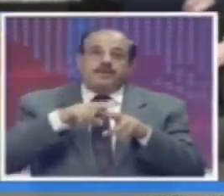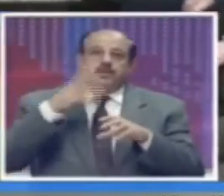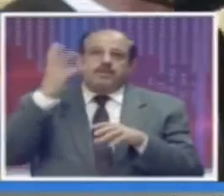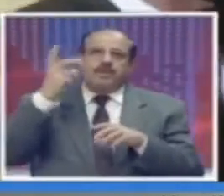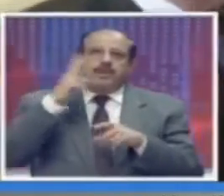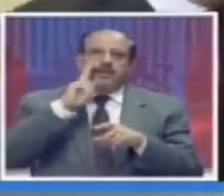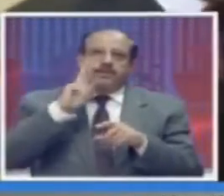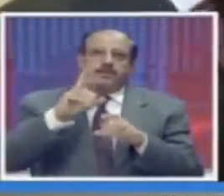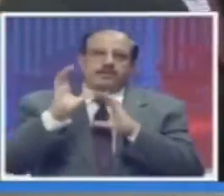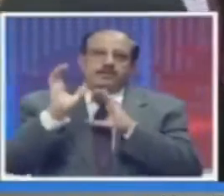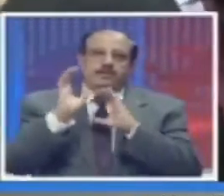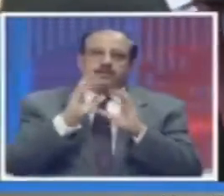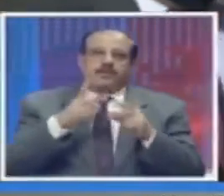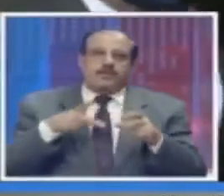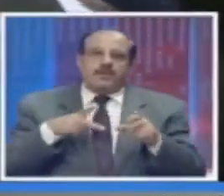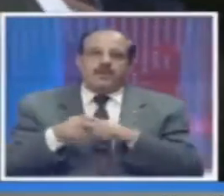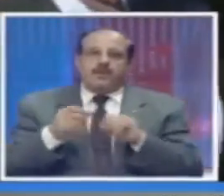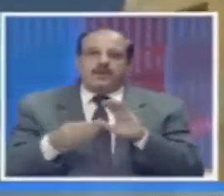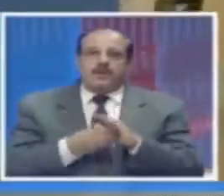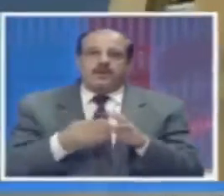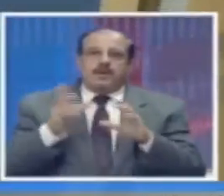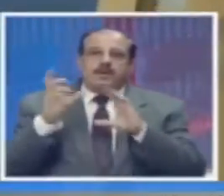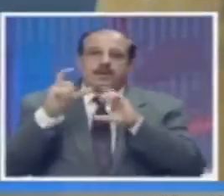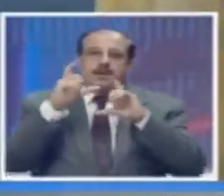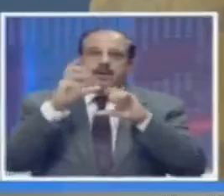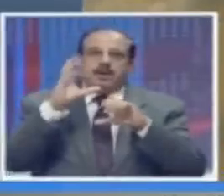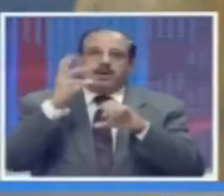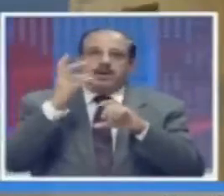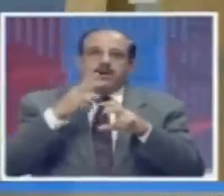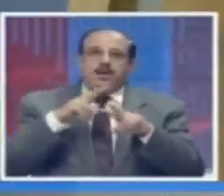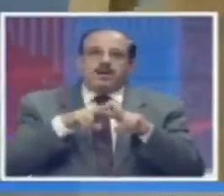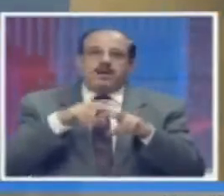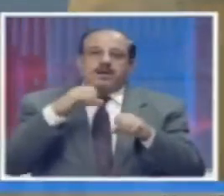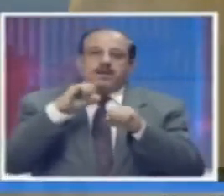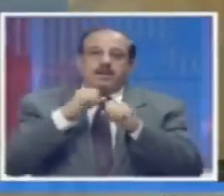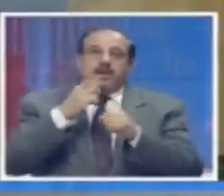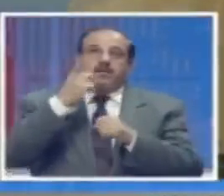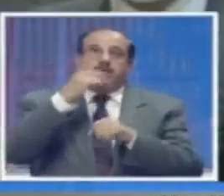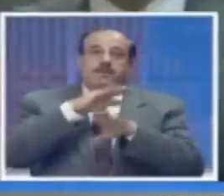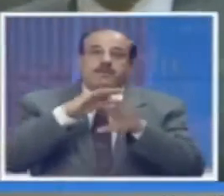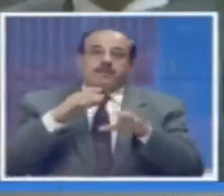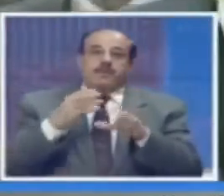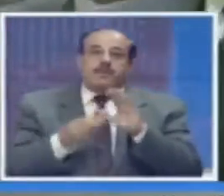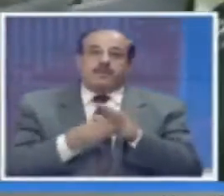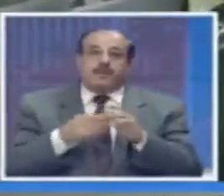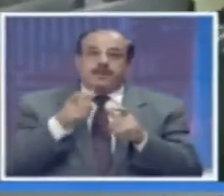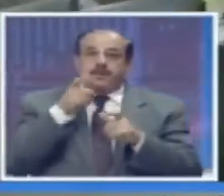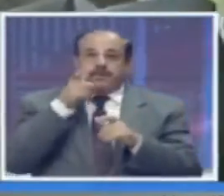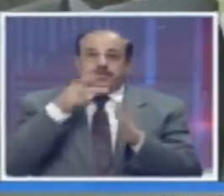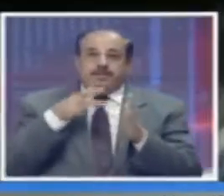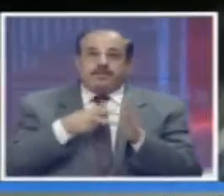الطويل. افتتاح لمركز محطة رصد الأقمار الصناعية والحطام الفضائي التابعة للمعهد القومي للبحوث